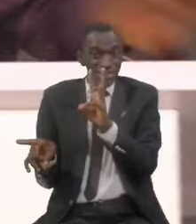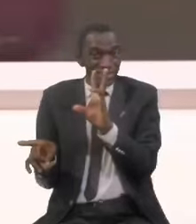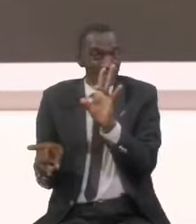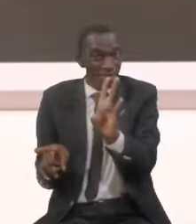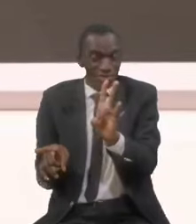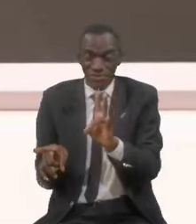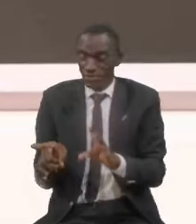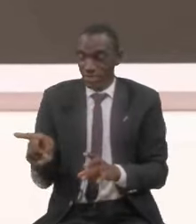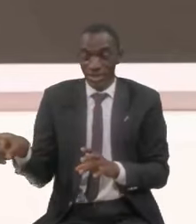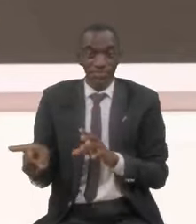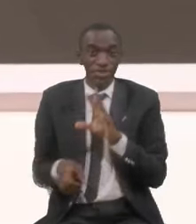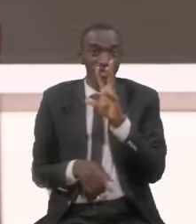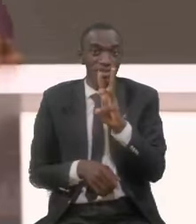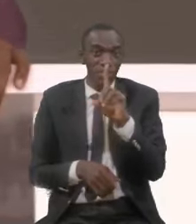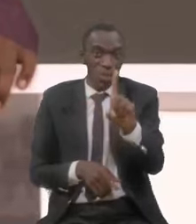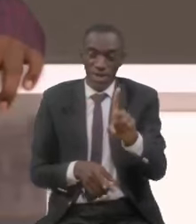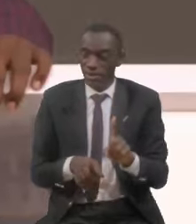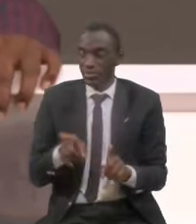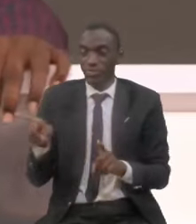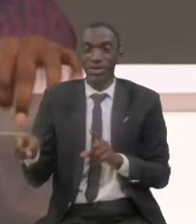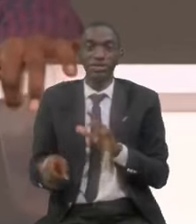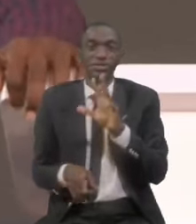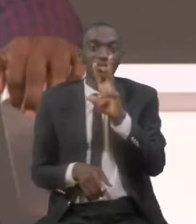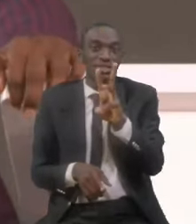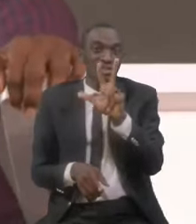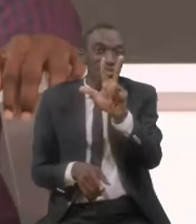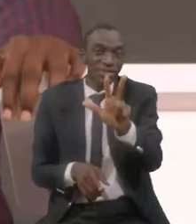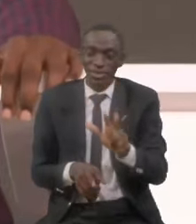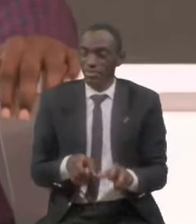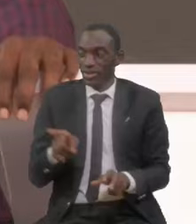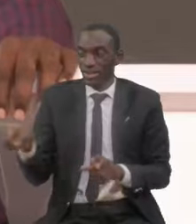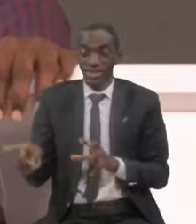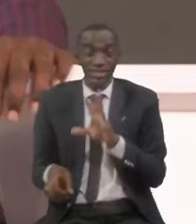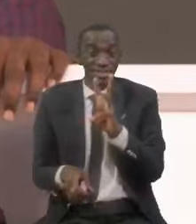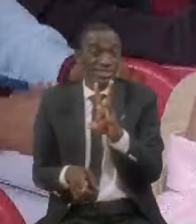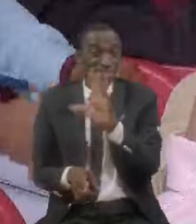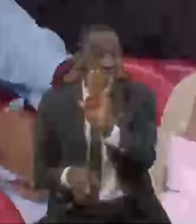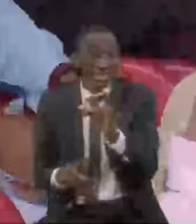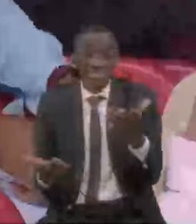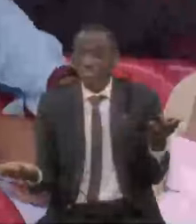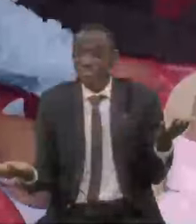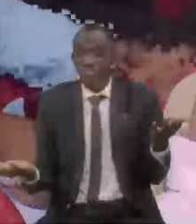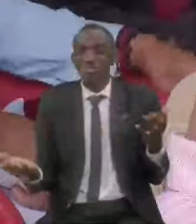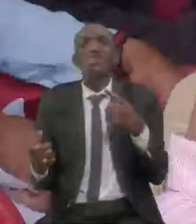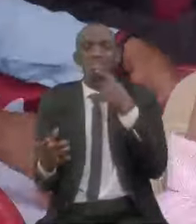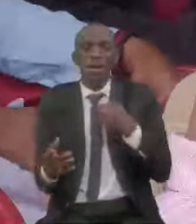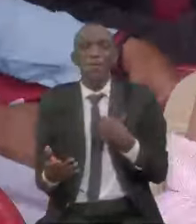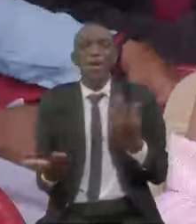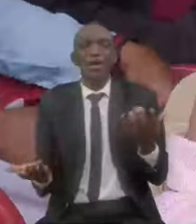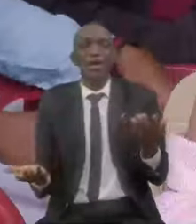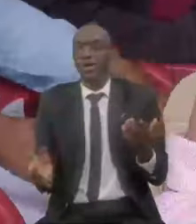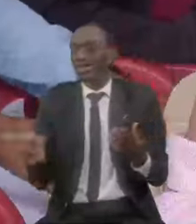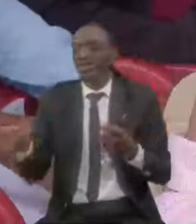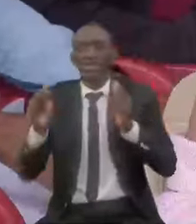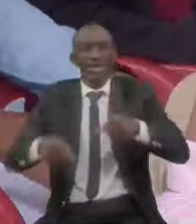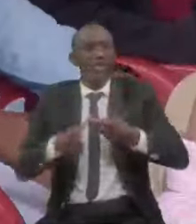ans, 53 ans, 58 ans. Dites-moi ce qu'il peut faire.